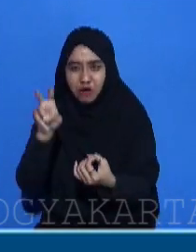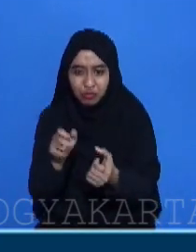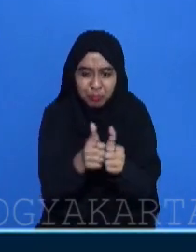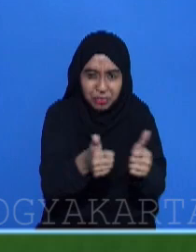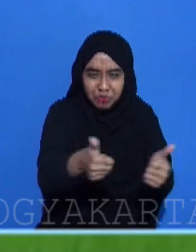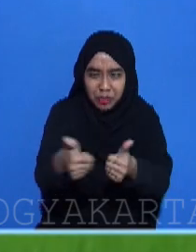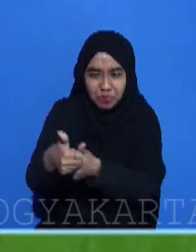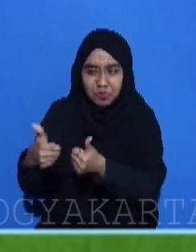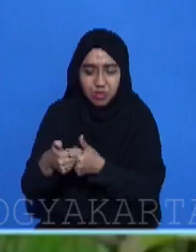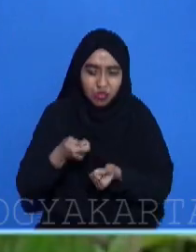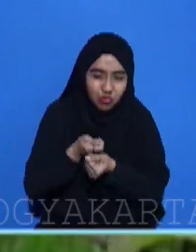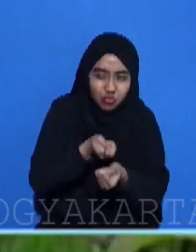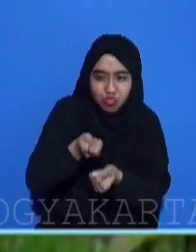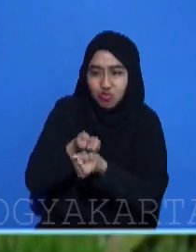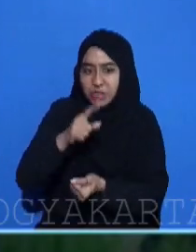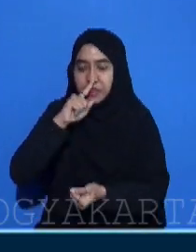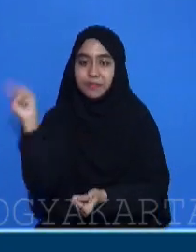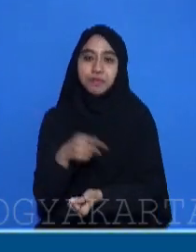mawidipun osrok